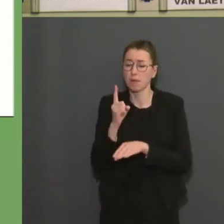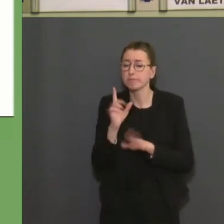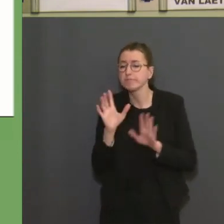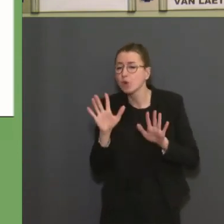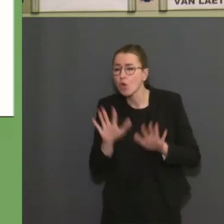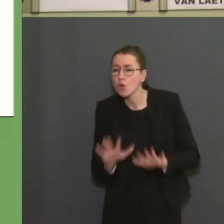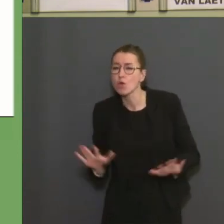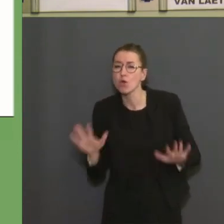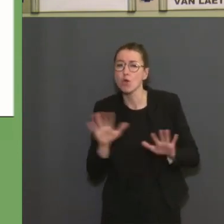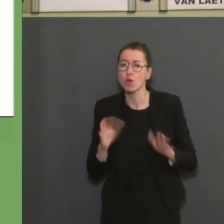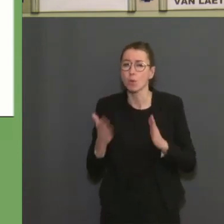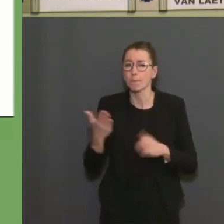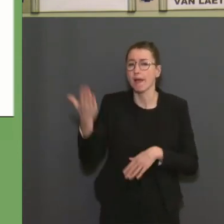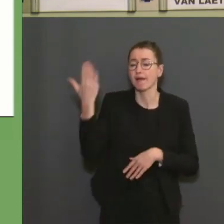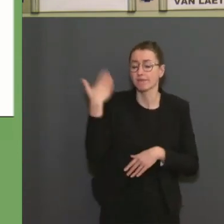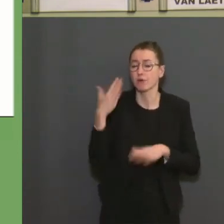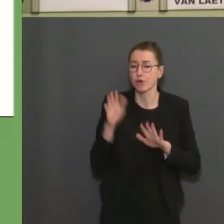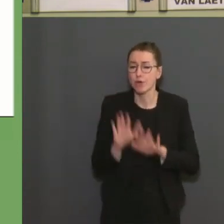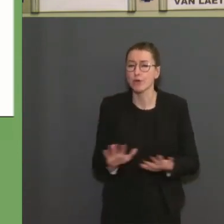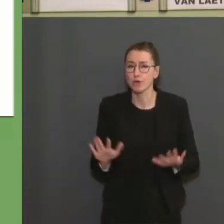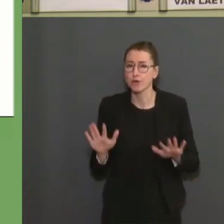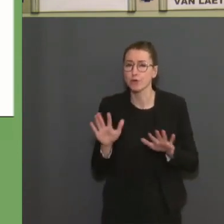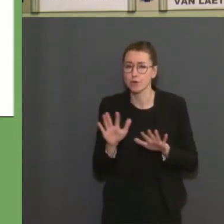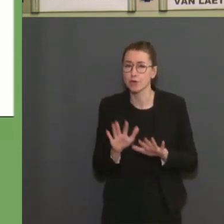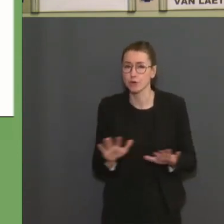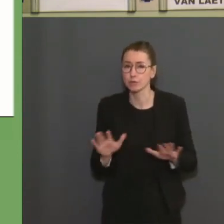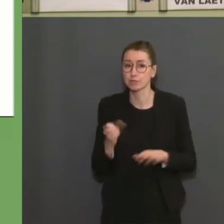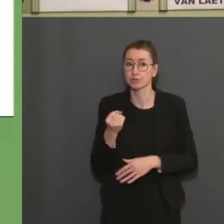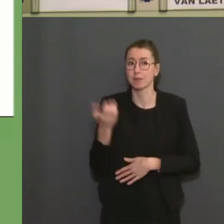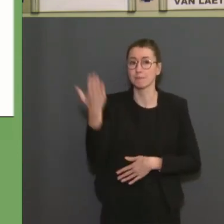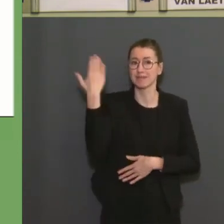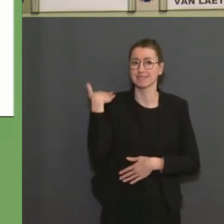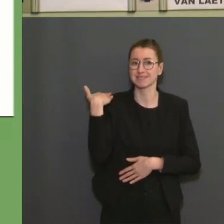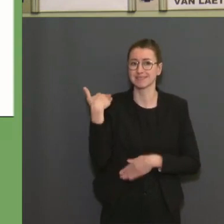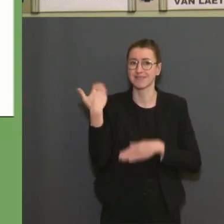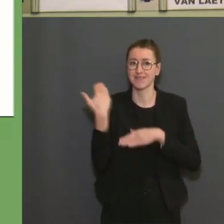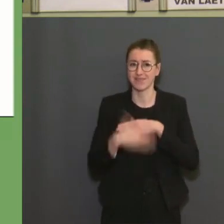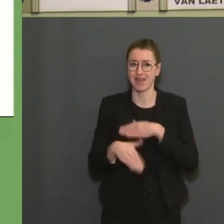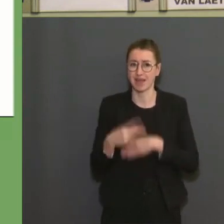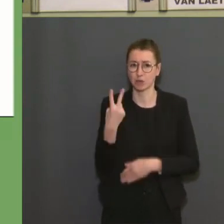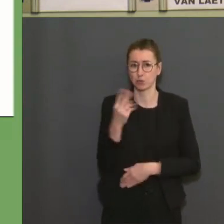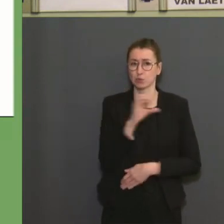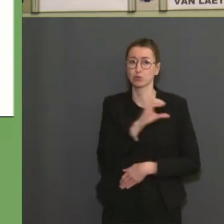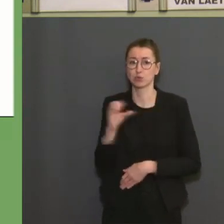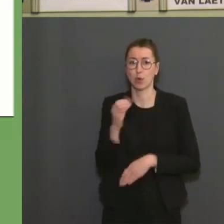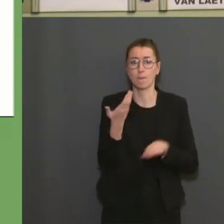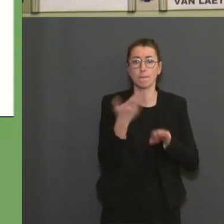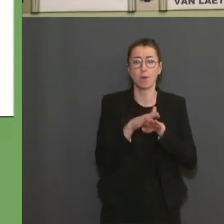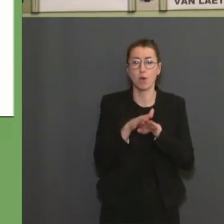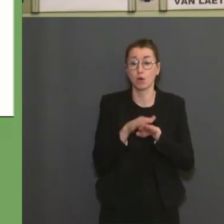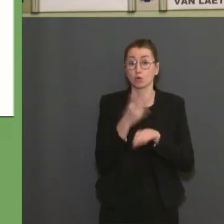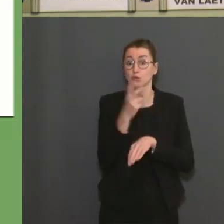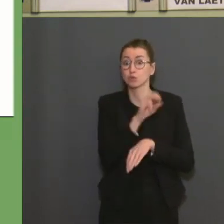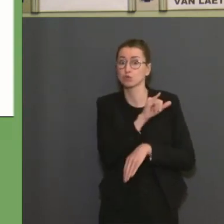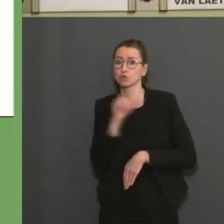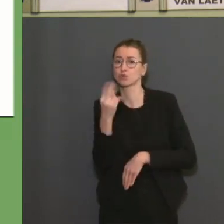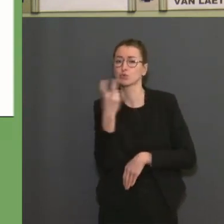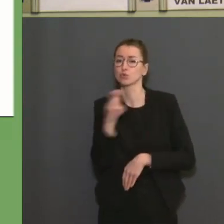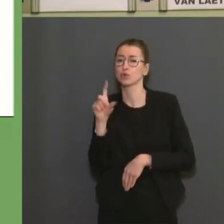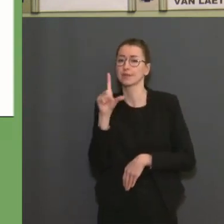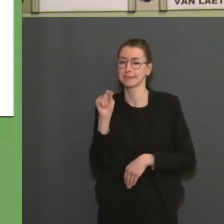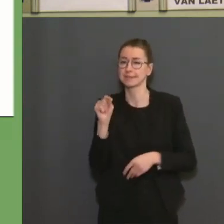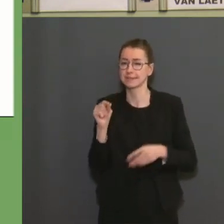semaine passée, nous avons déploré entre 200 et 210 décès par jour. Et en moyenne, actuellement, 190